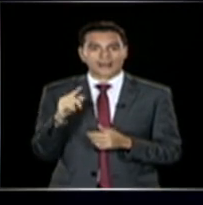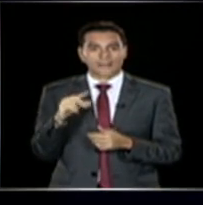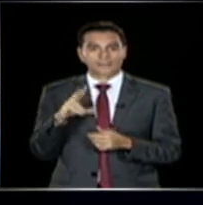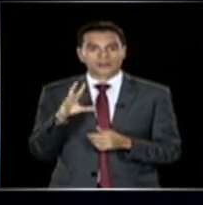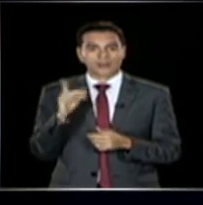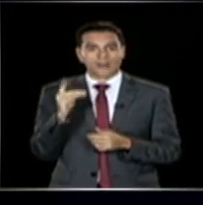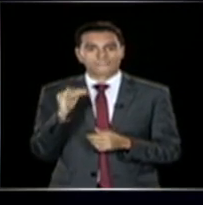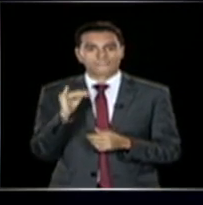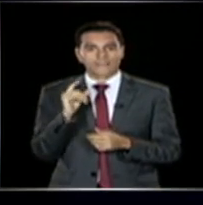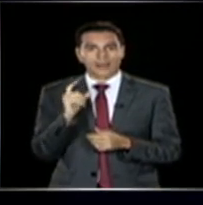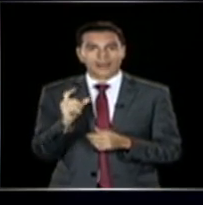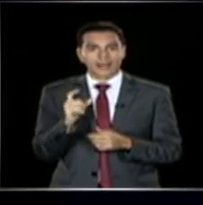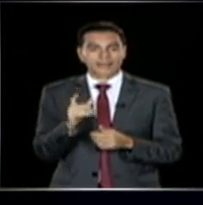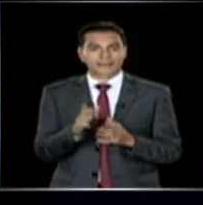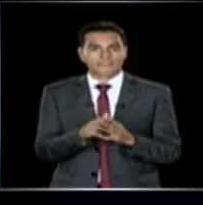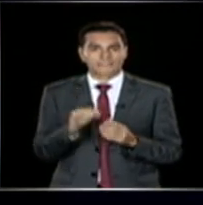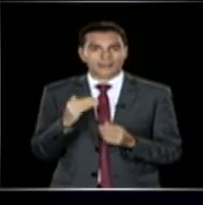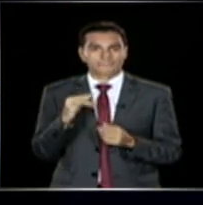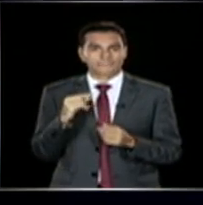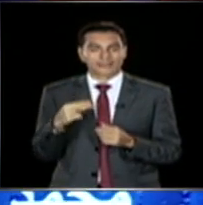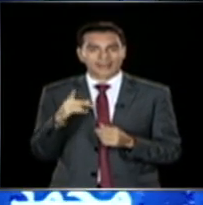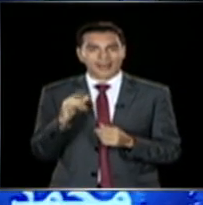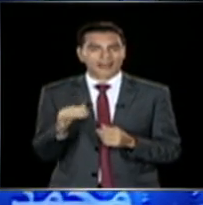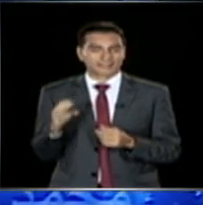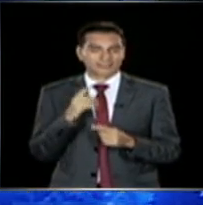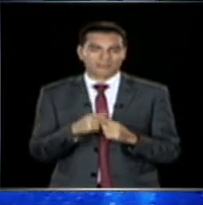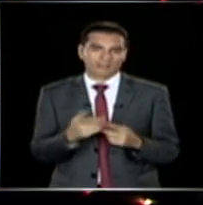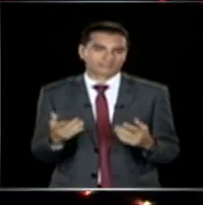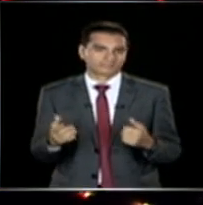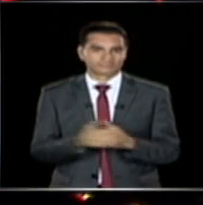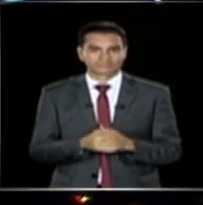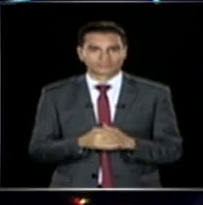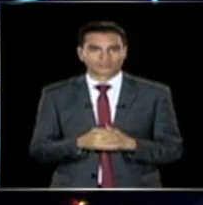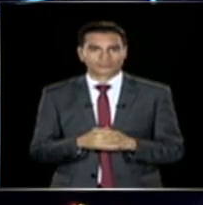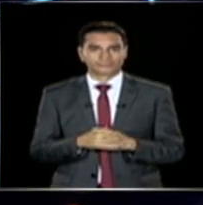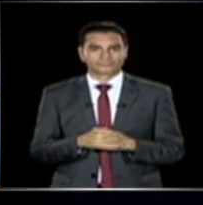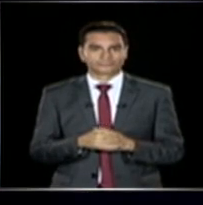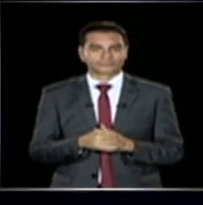يا محمد يا علي، إجابة خاطئة.